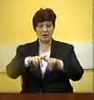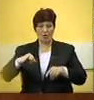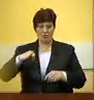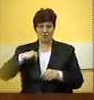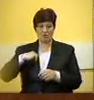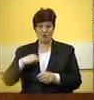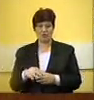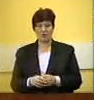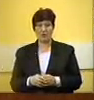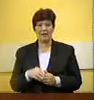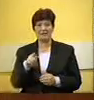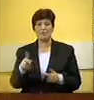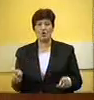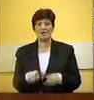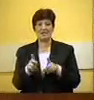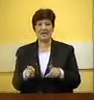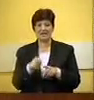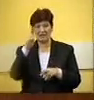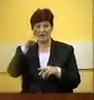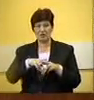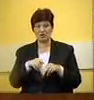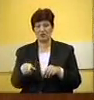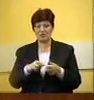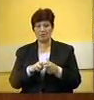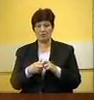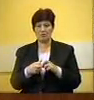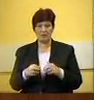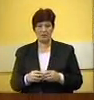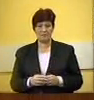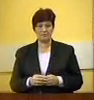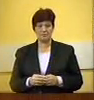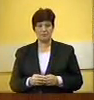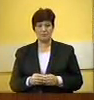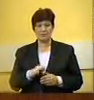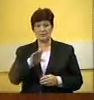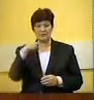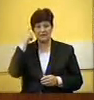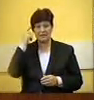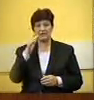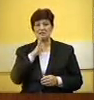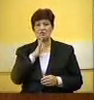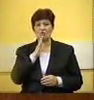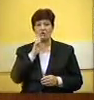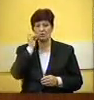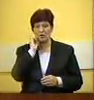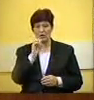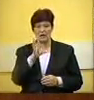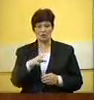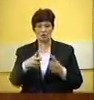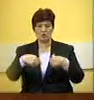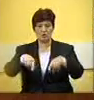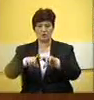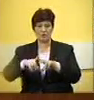područjima Vojvodine. Jer je tamo najhitnije rešavanje tih problema. A zna se to koji su